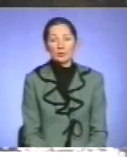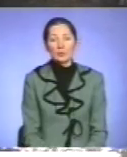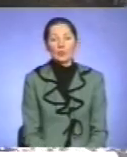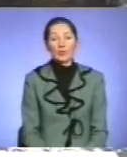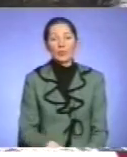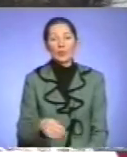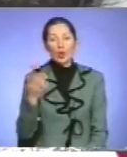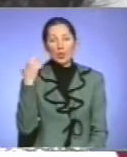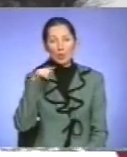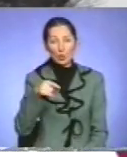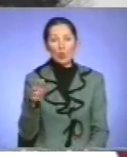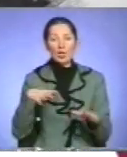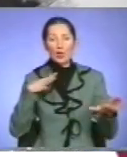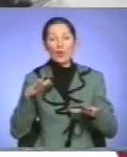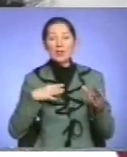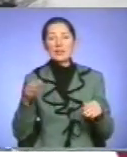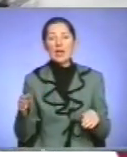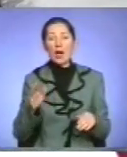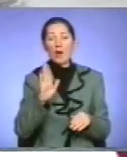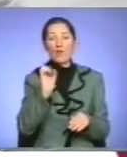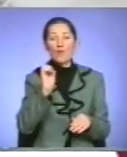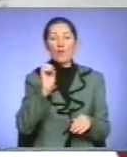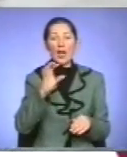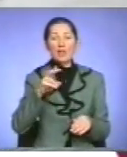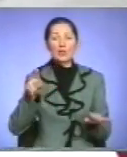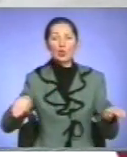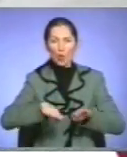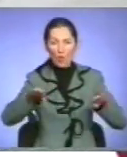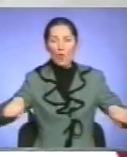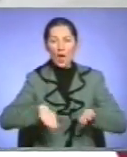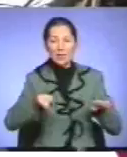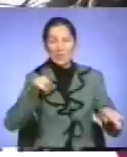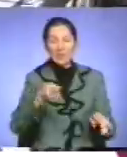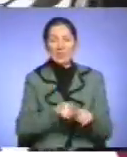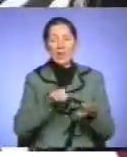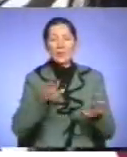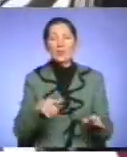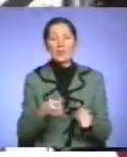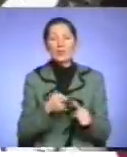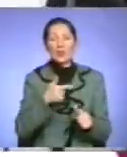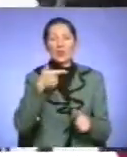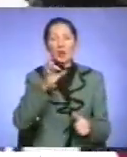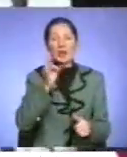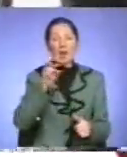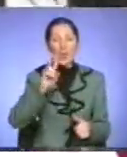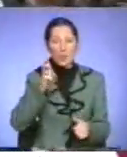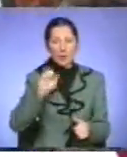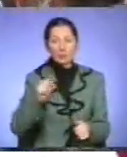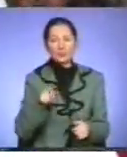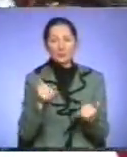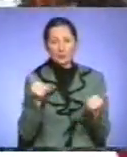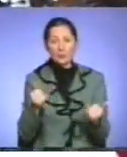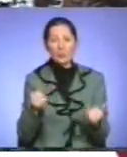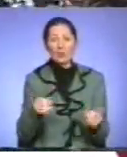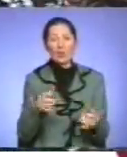Колись саме тут тренувалися веслувальники, тому це місце ще називають грибним каналом. Зараз хіба що спортивну майстерність удосконалюють